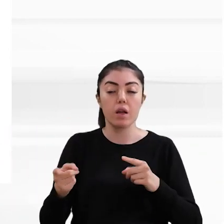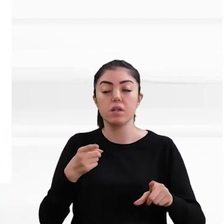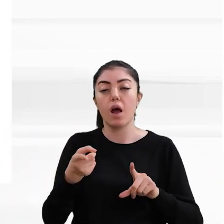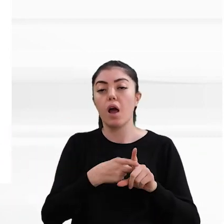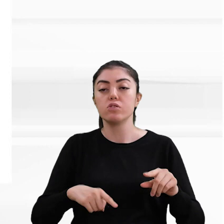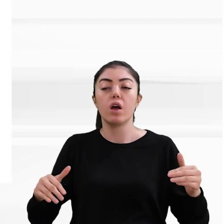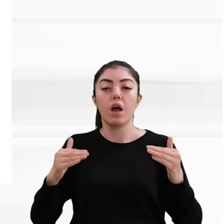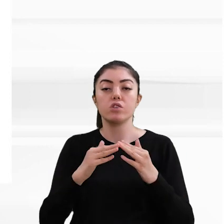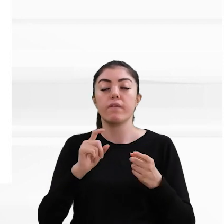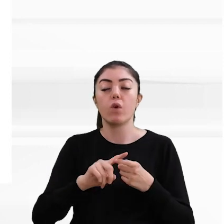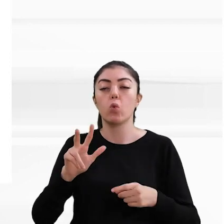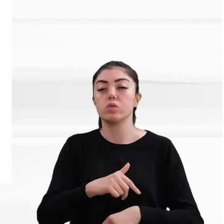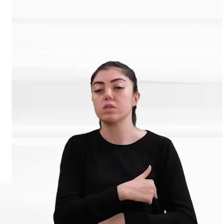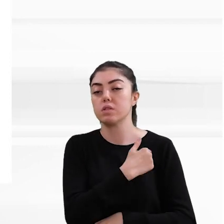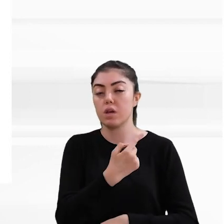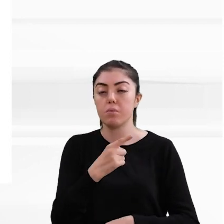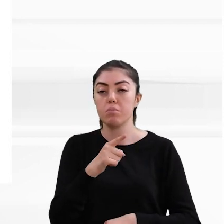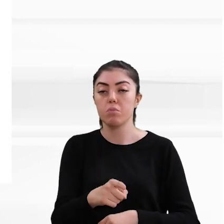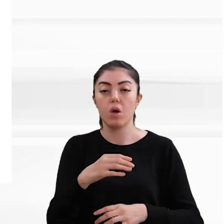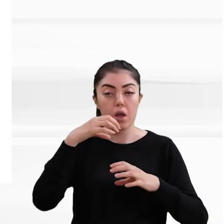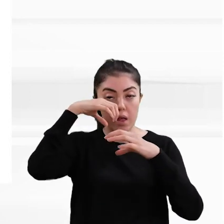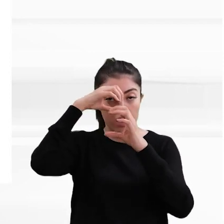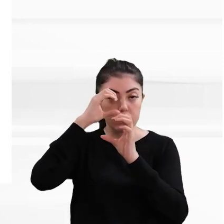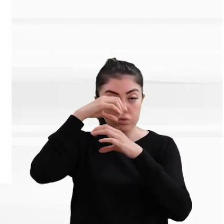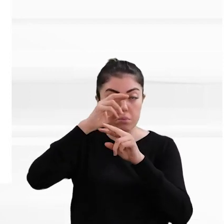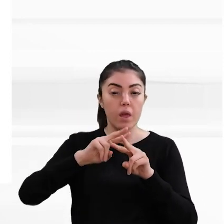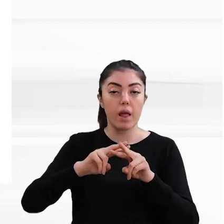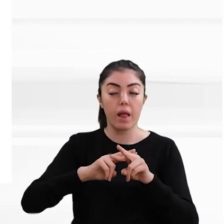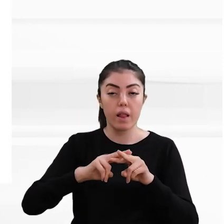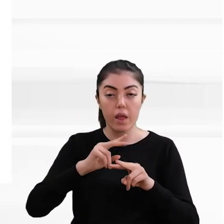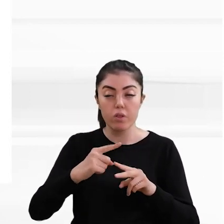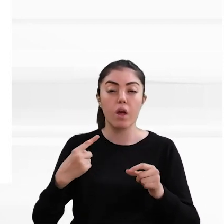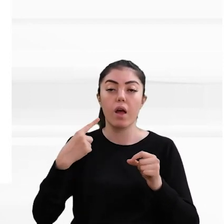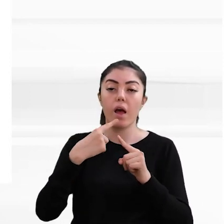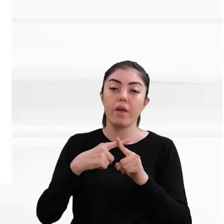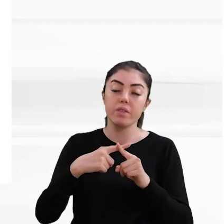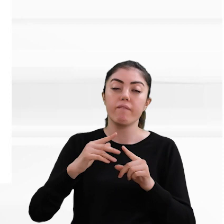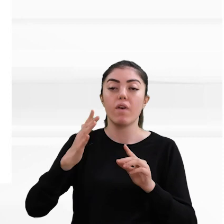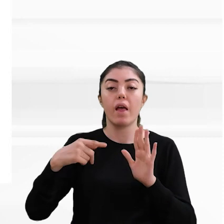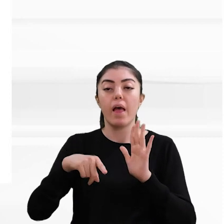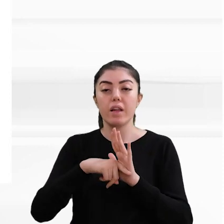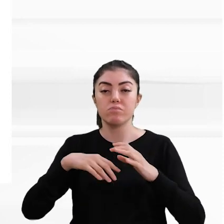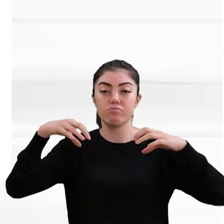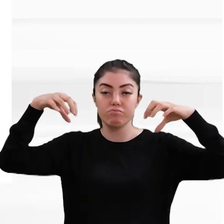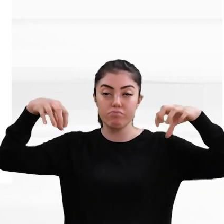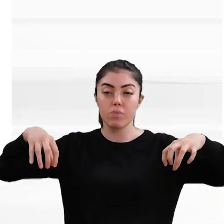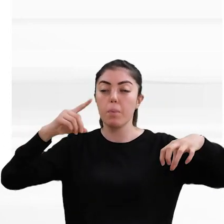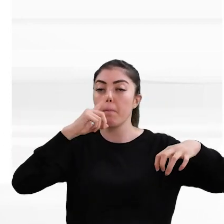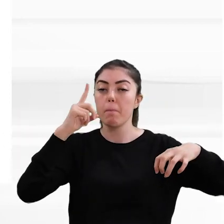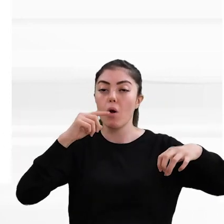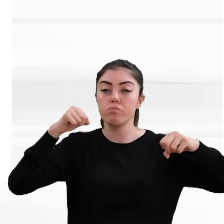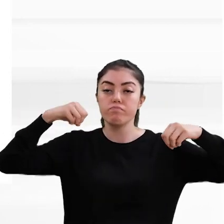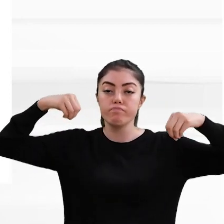elektroskobun yaprakları arasındaki açılar birbirine eşit ve 30 derecedir. Bu elektroskopların elektriksel yüklerinin cinsini belirlemek